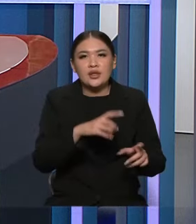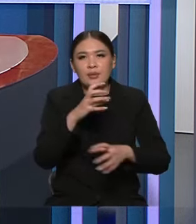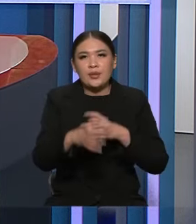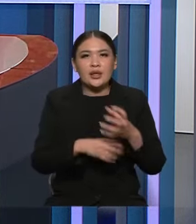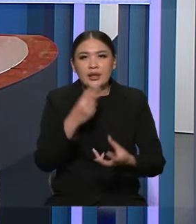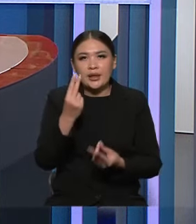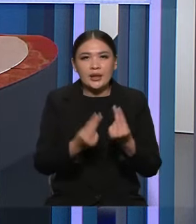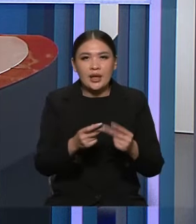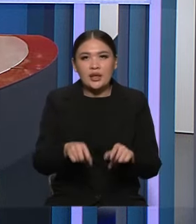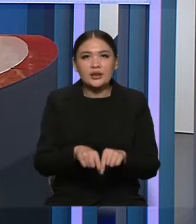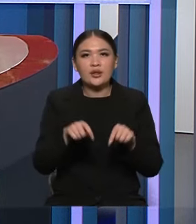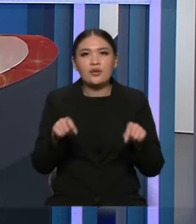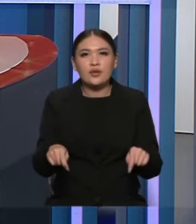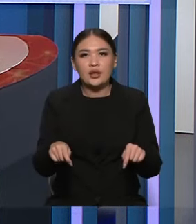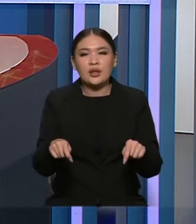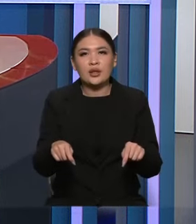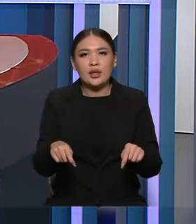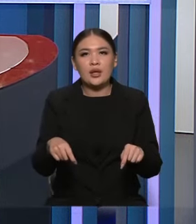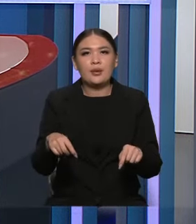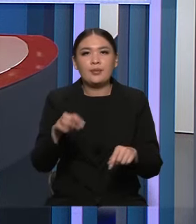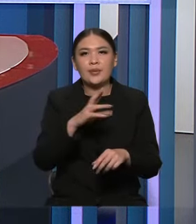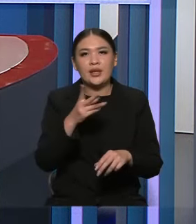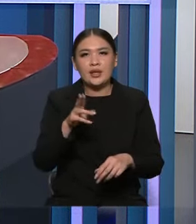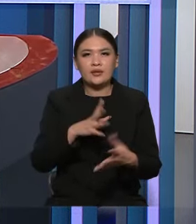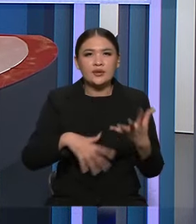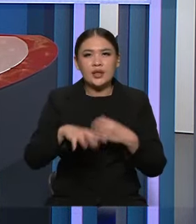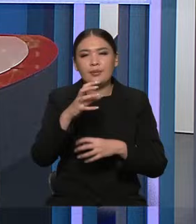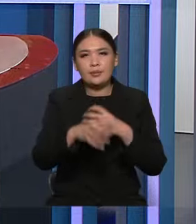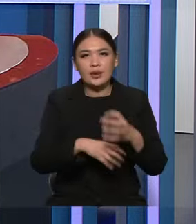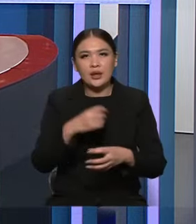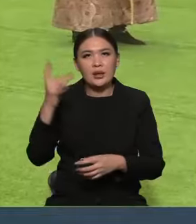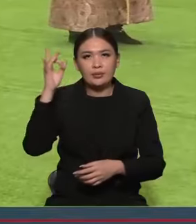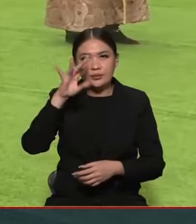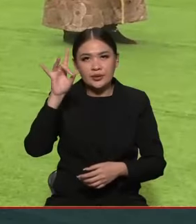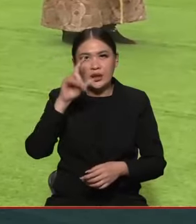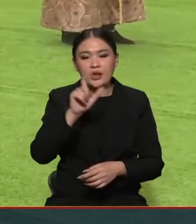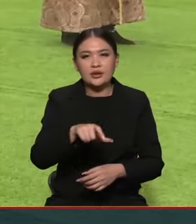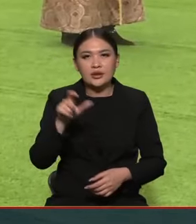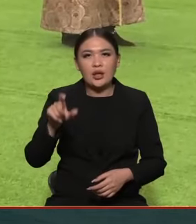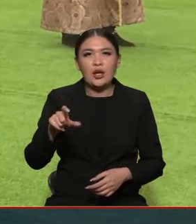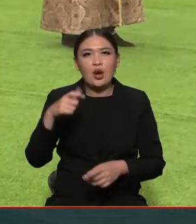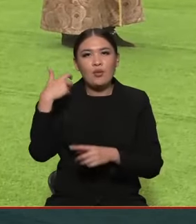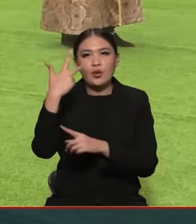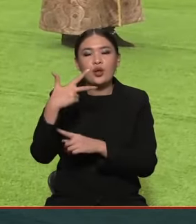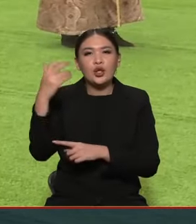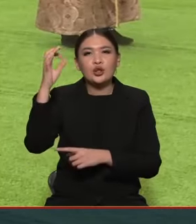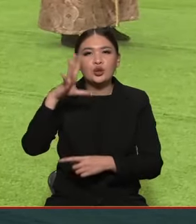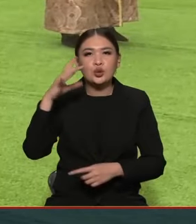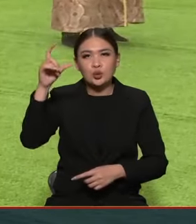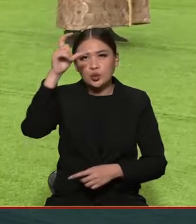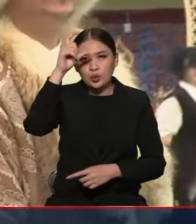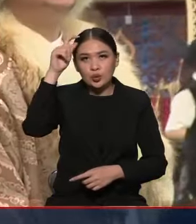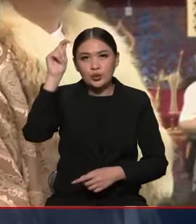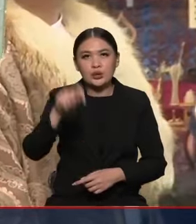кочевников открывают простор для контент-мейкеров со всего мира. По словам Месута Эгемена, блогера из Турции,